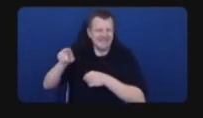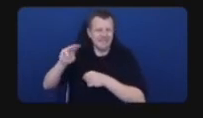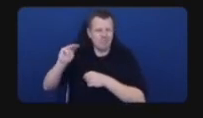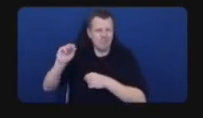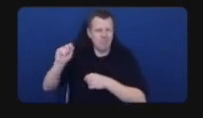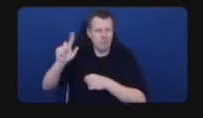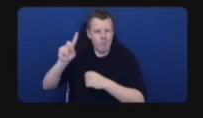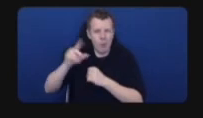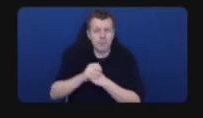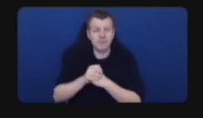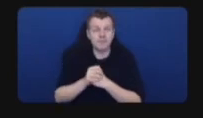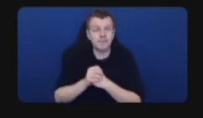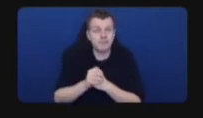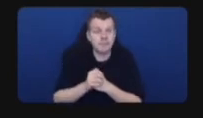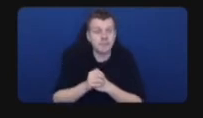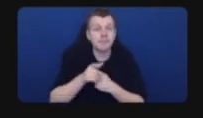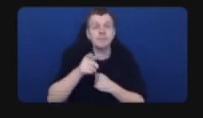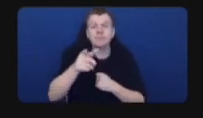好，还有一些呢就是